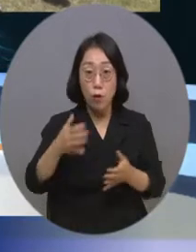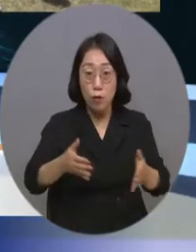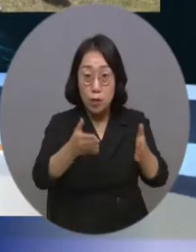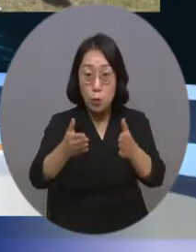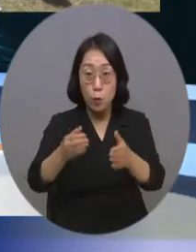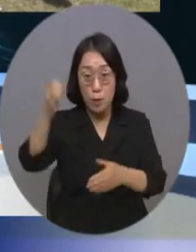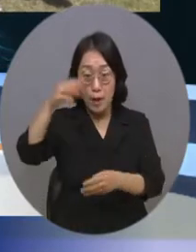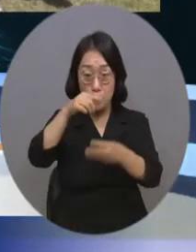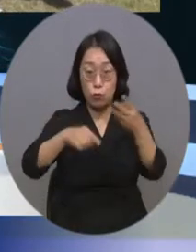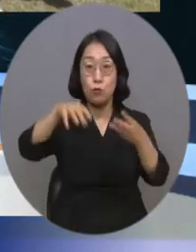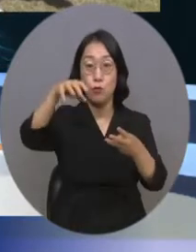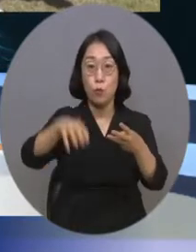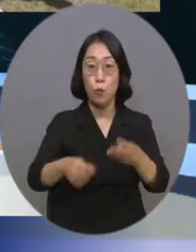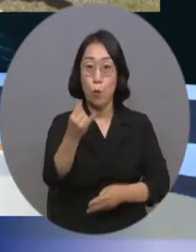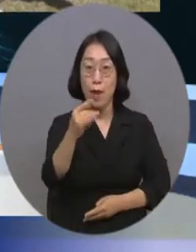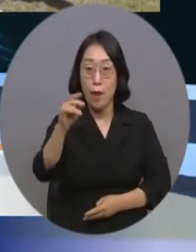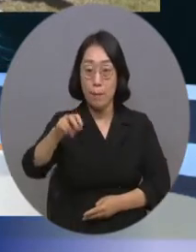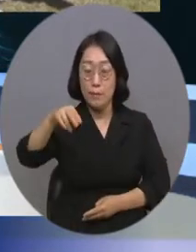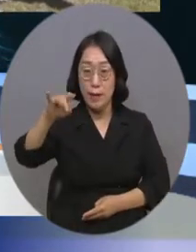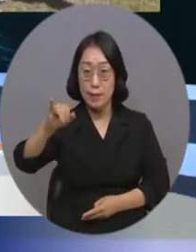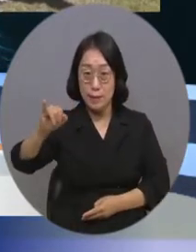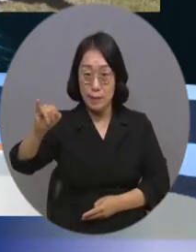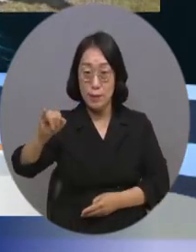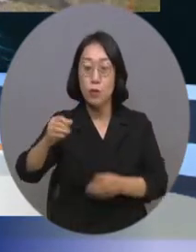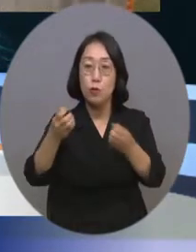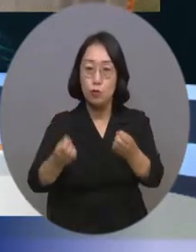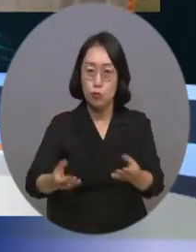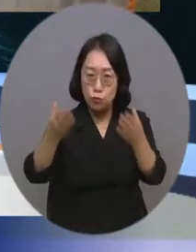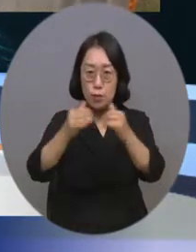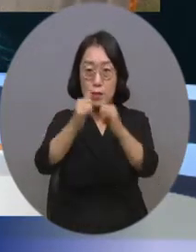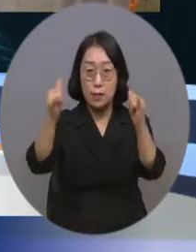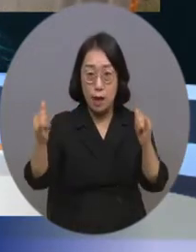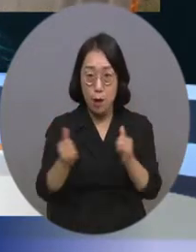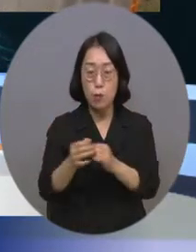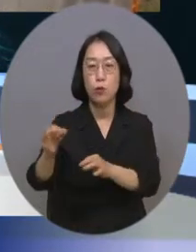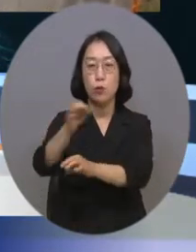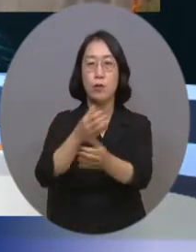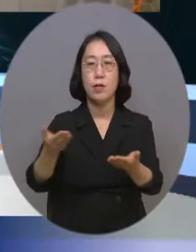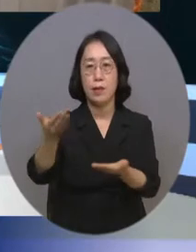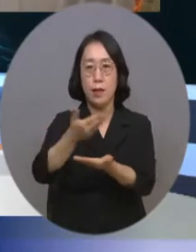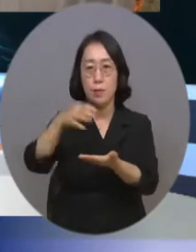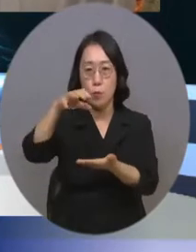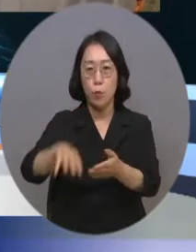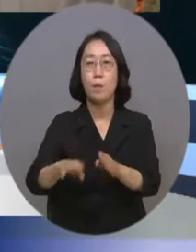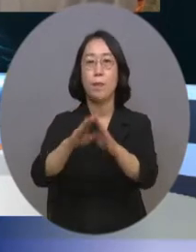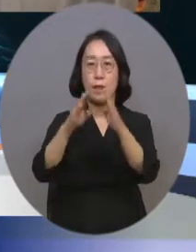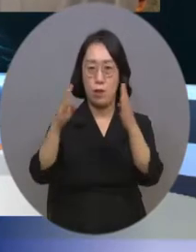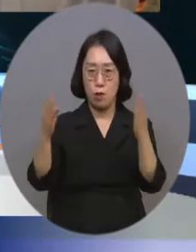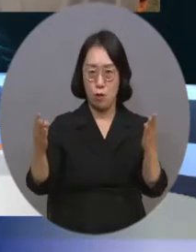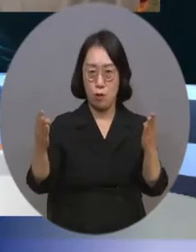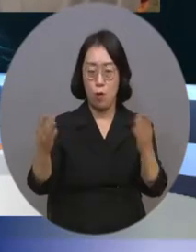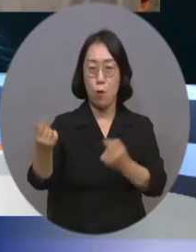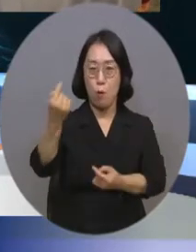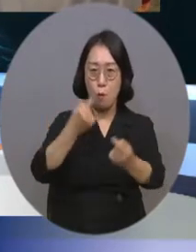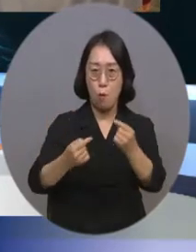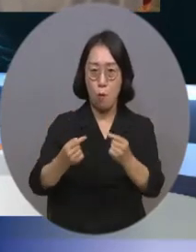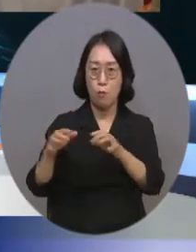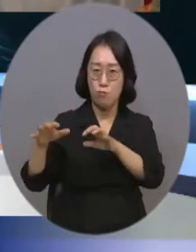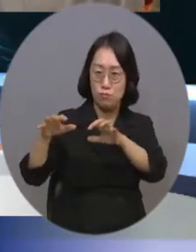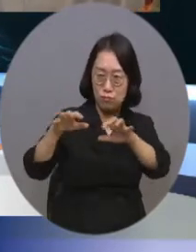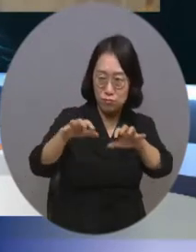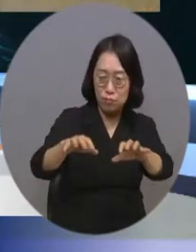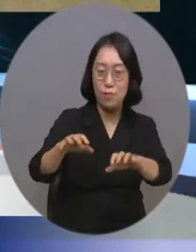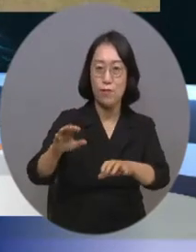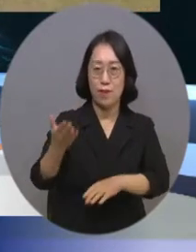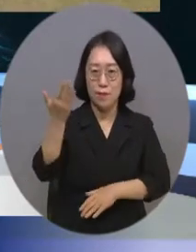양주시에서 회암사지 왕실축제와 함께 사회적 경제 나눔장터가 열려 많은 이들의 발길이 모였습니다.